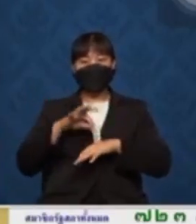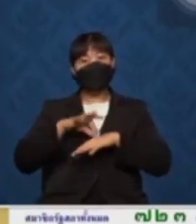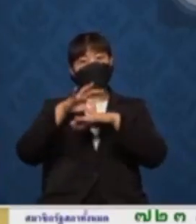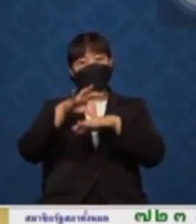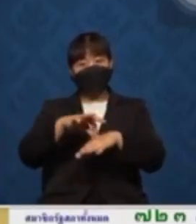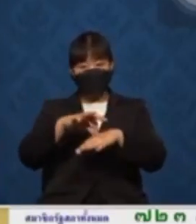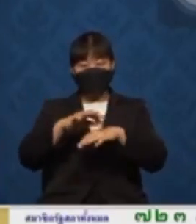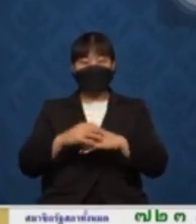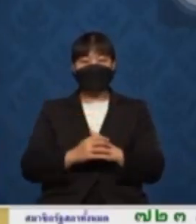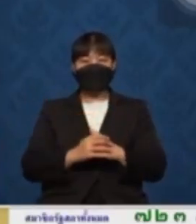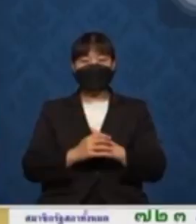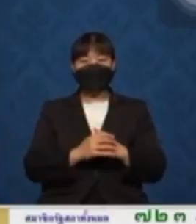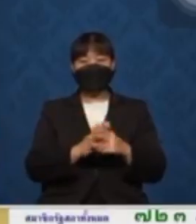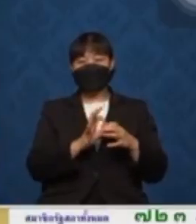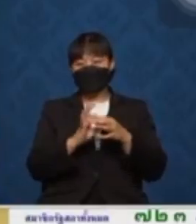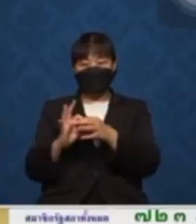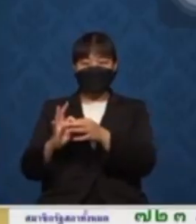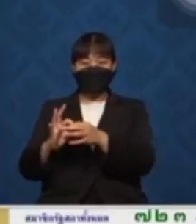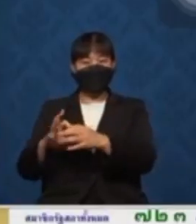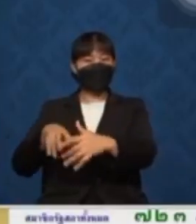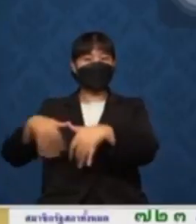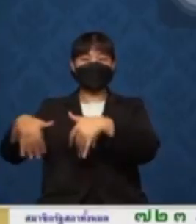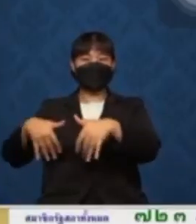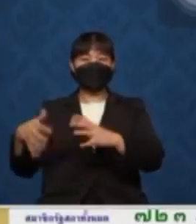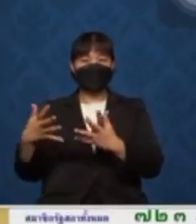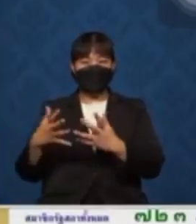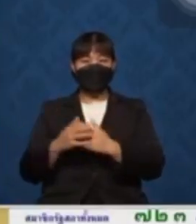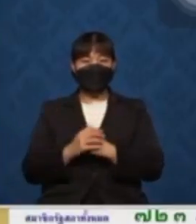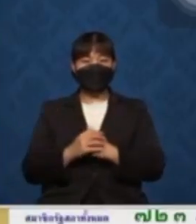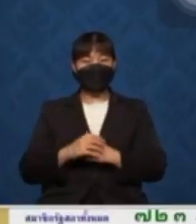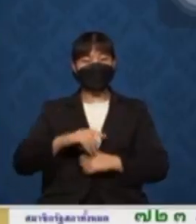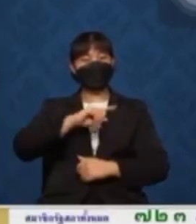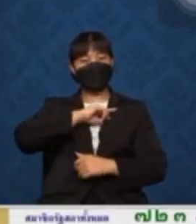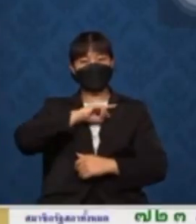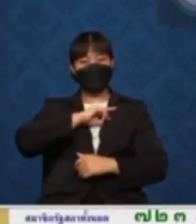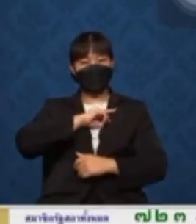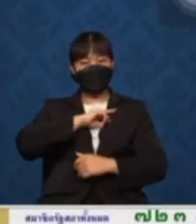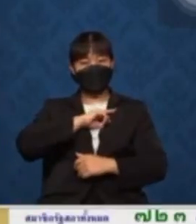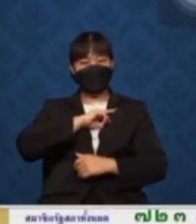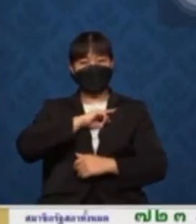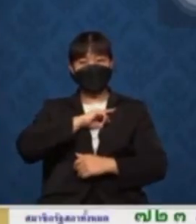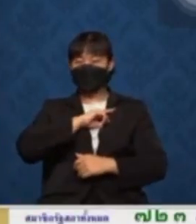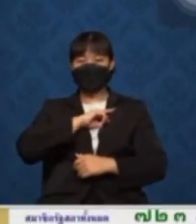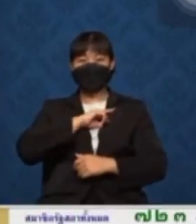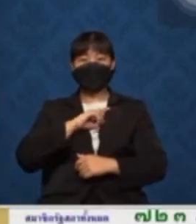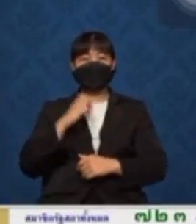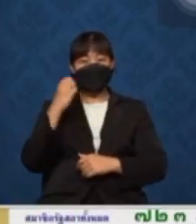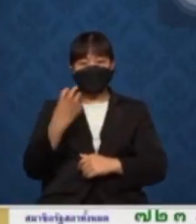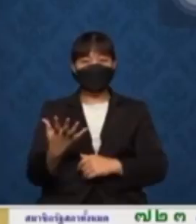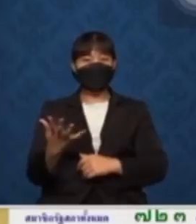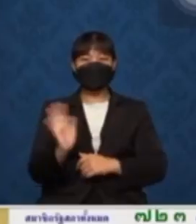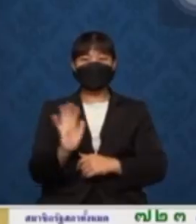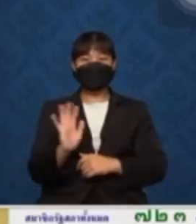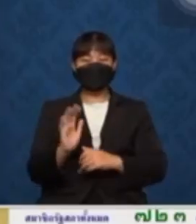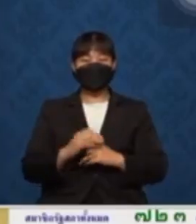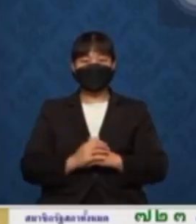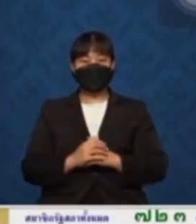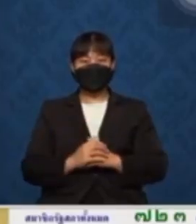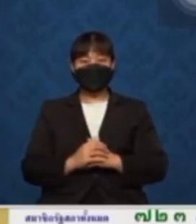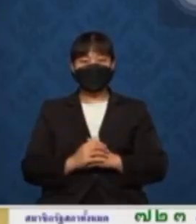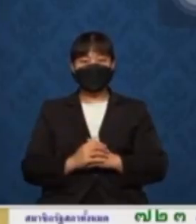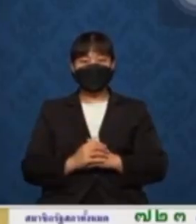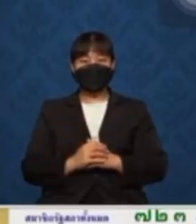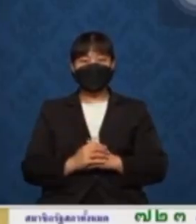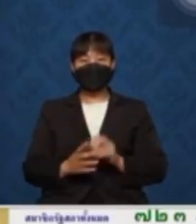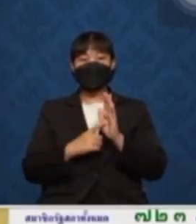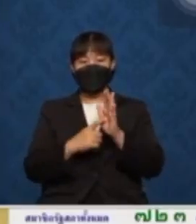งไม่ได้มีความยึดโยงกับประชาชนสูงอำนาจที่วุฒิสภานั้นมีก็จะสูงไม่ได้เช่นกันถ้าเราเหลือบไปมองที่สหราชอาณา